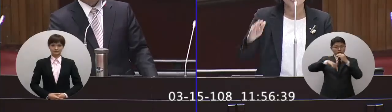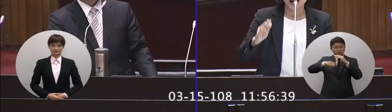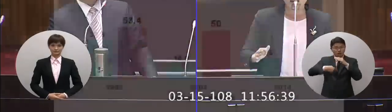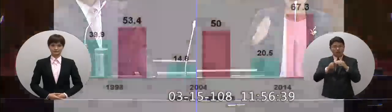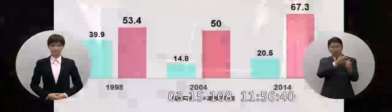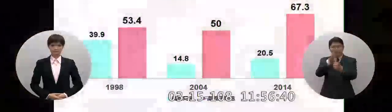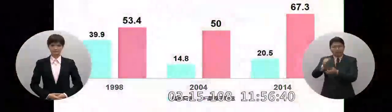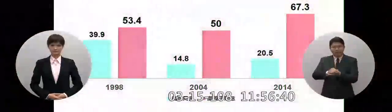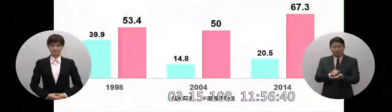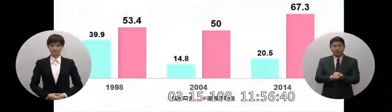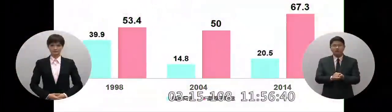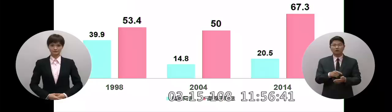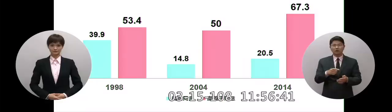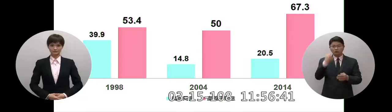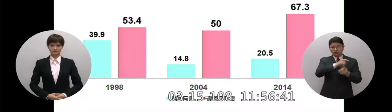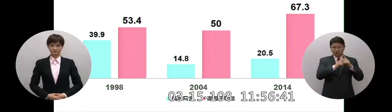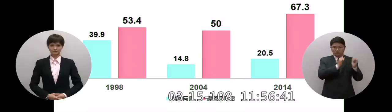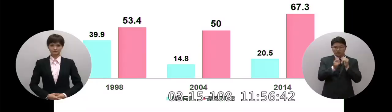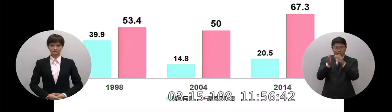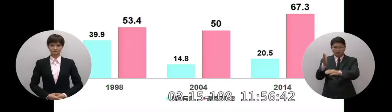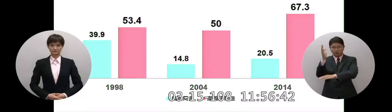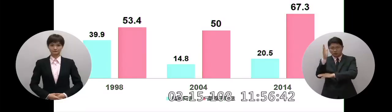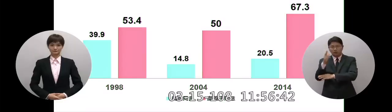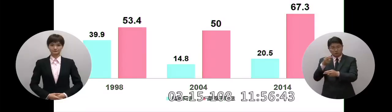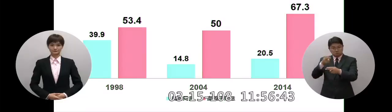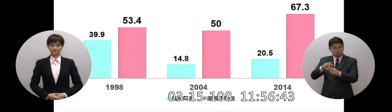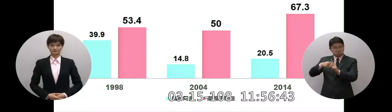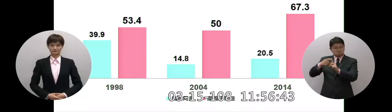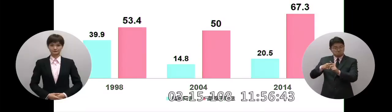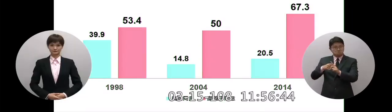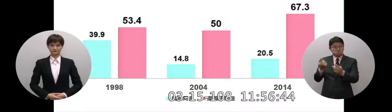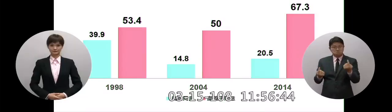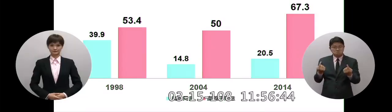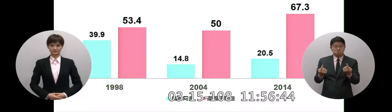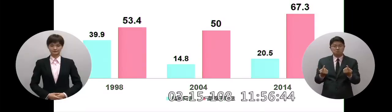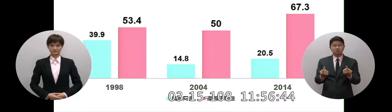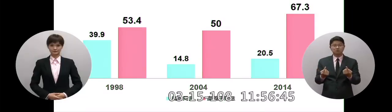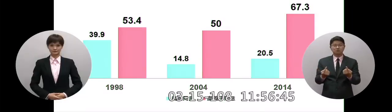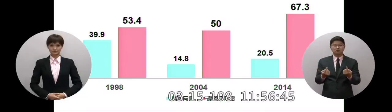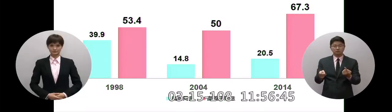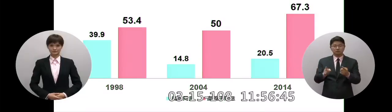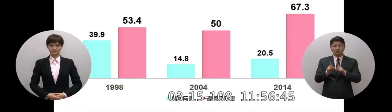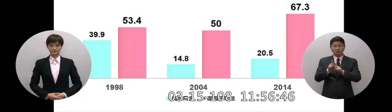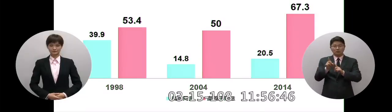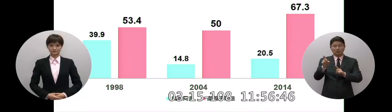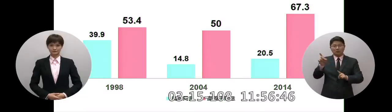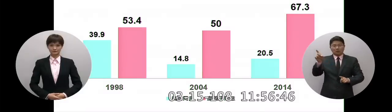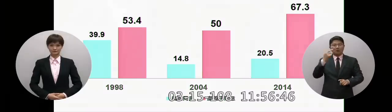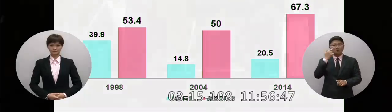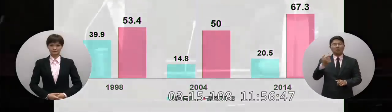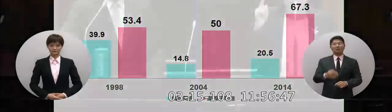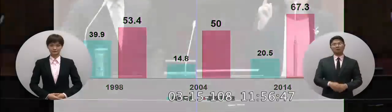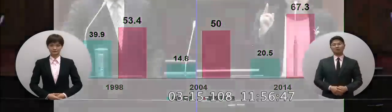调查，台湾人民对政府的信任度，信任与不信任的差距是越来越